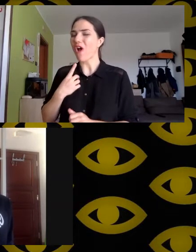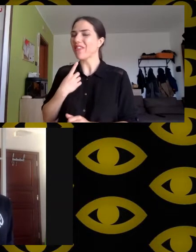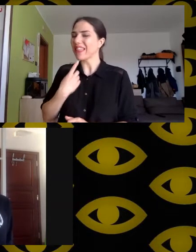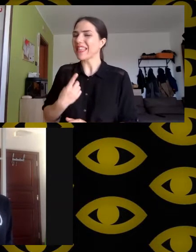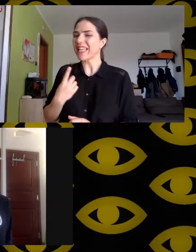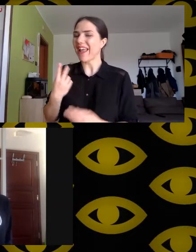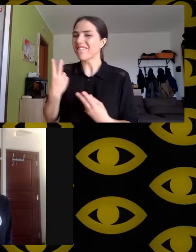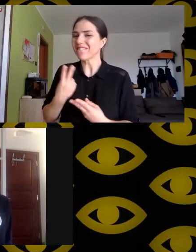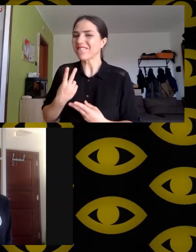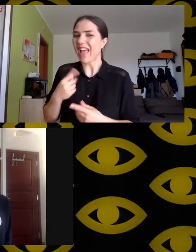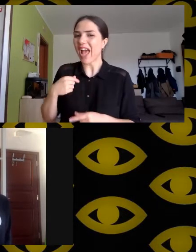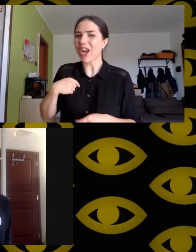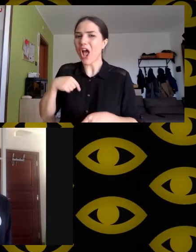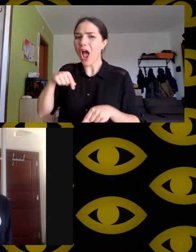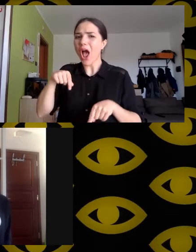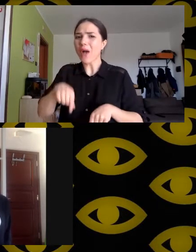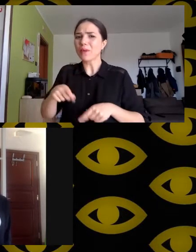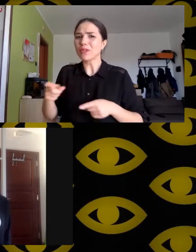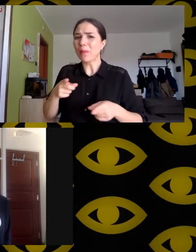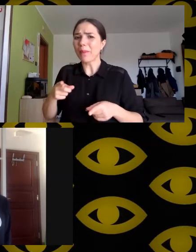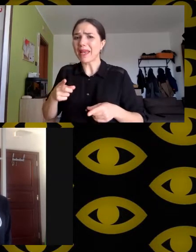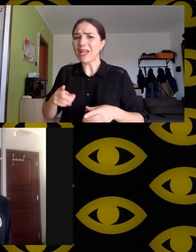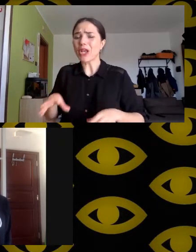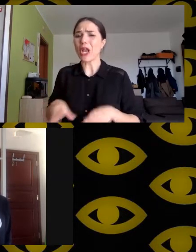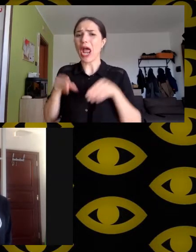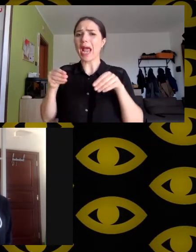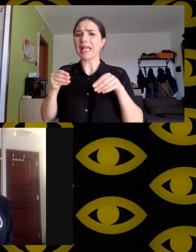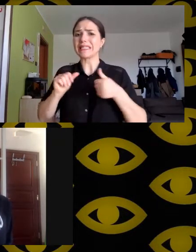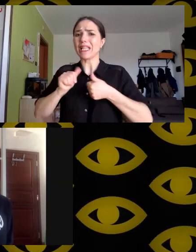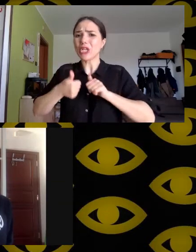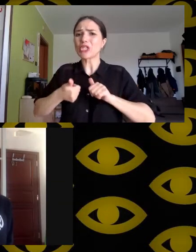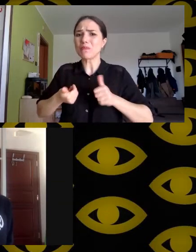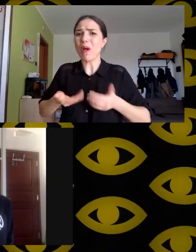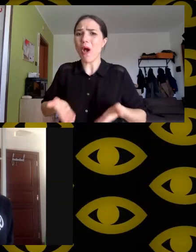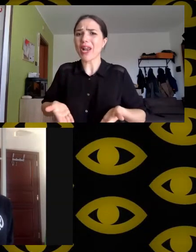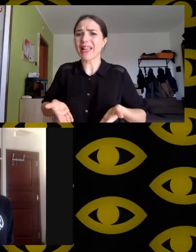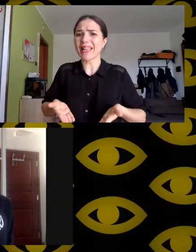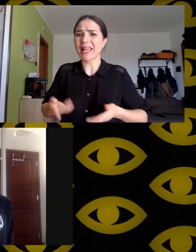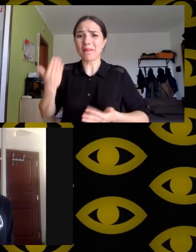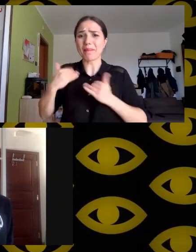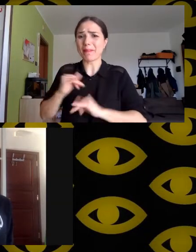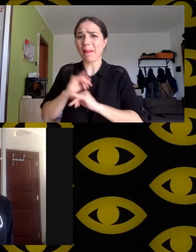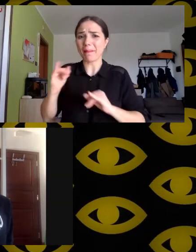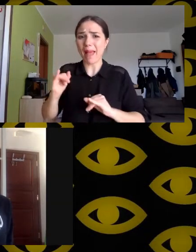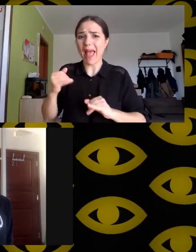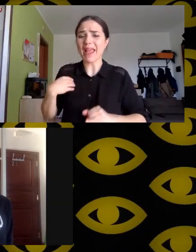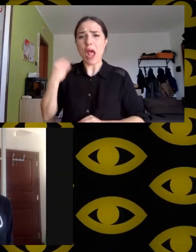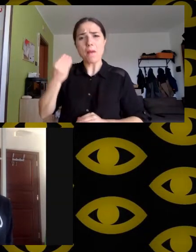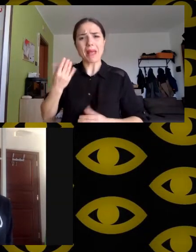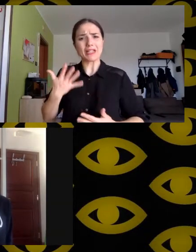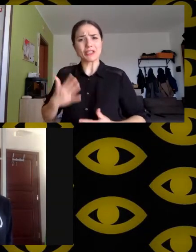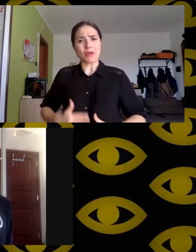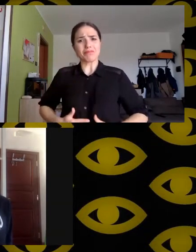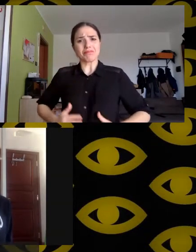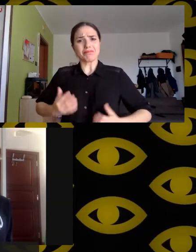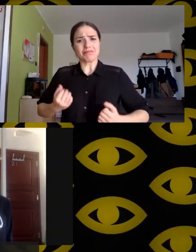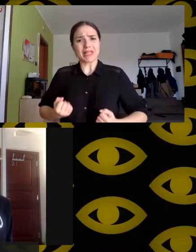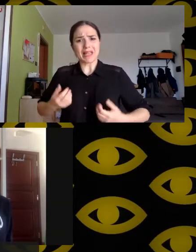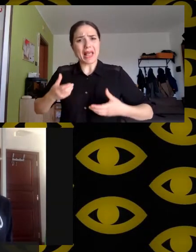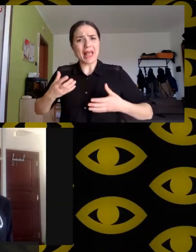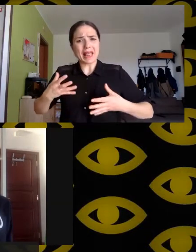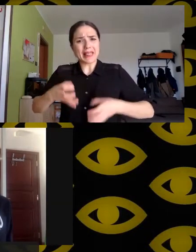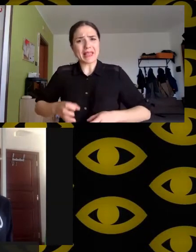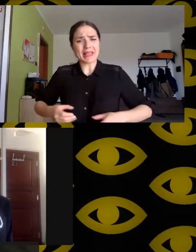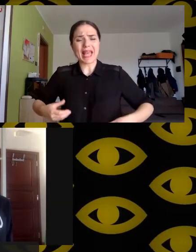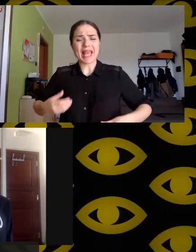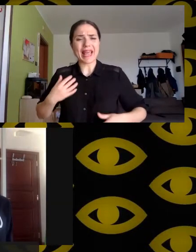di quanto ne avessi mai fatto prima, e credo di aver messo su qualche muscoletto e perso qualche chilo. Nel frattempo saluto Elvira, che